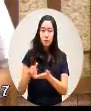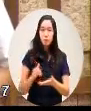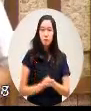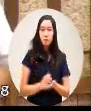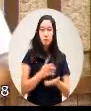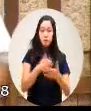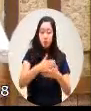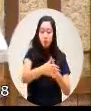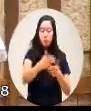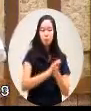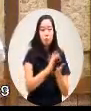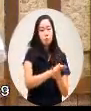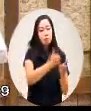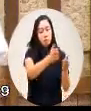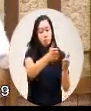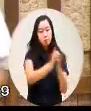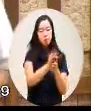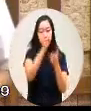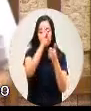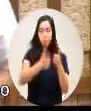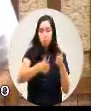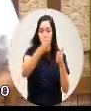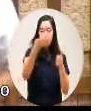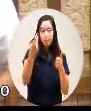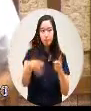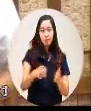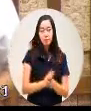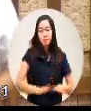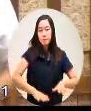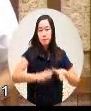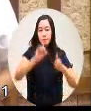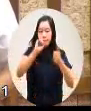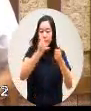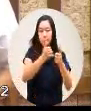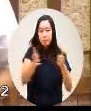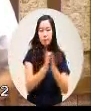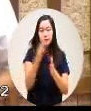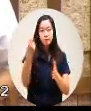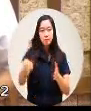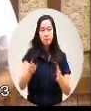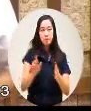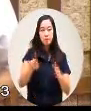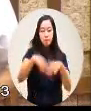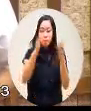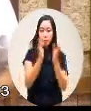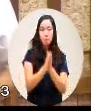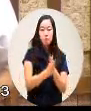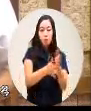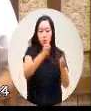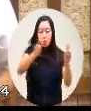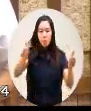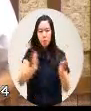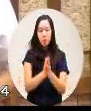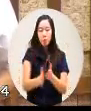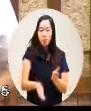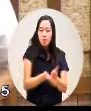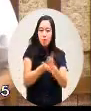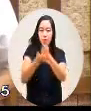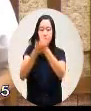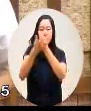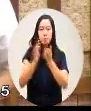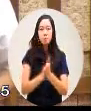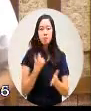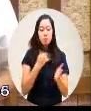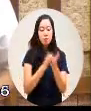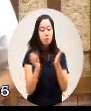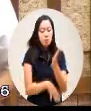中啊，非常感谢议长，也感谢洪议员，还有我们全体的议员，非常的支持啊，没有